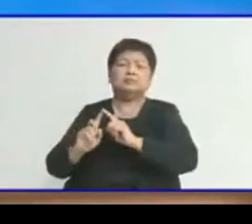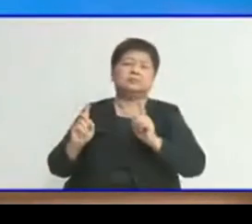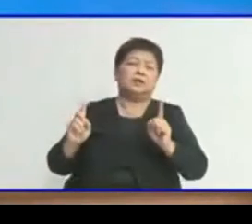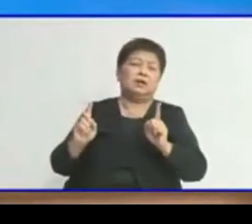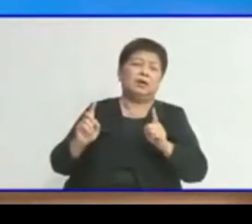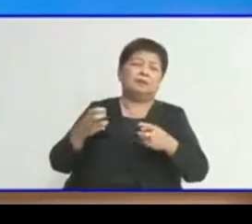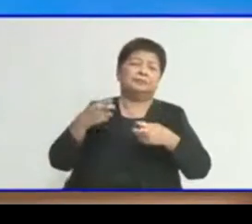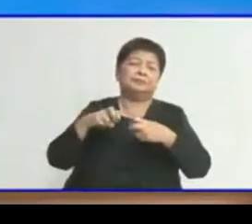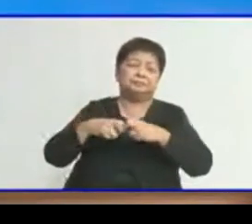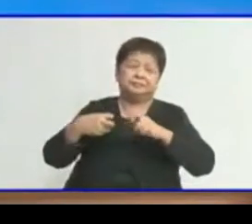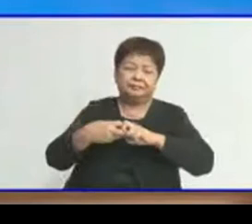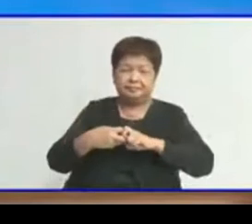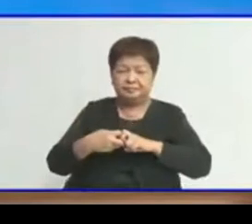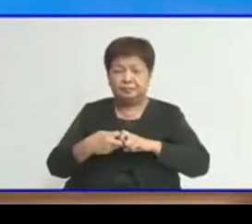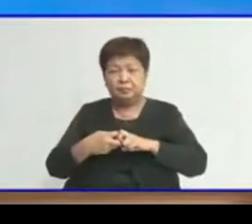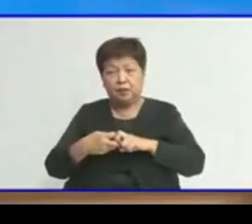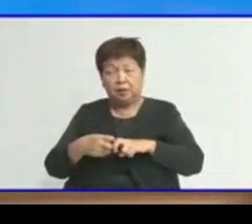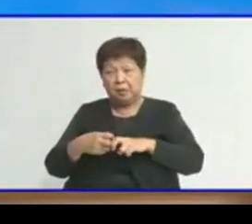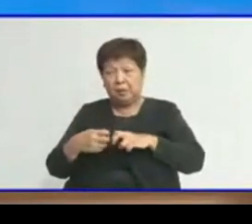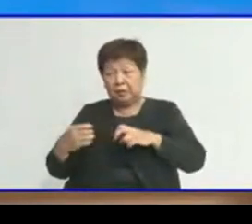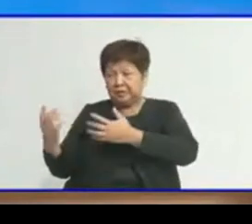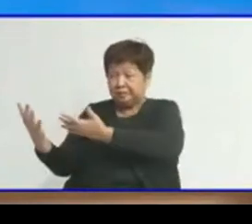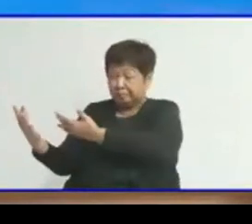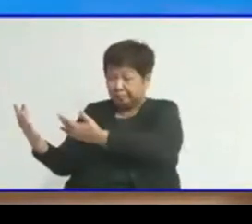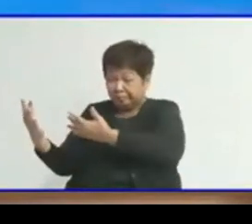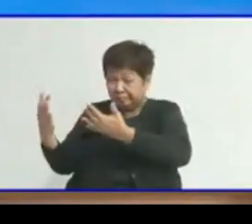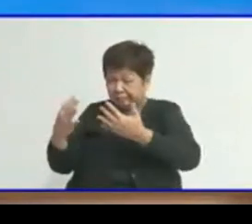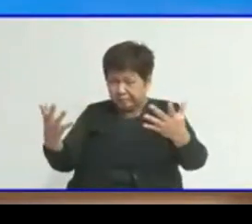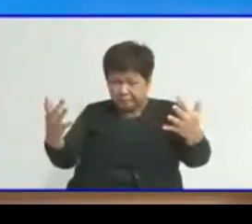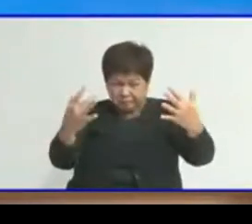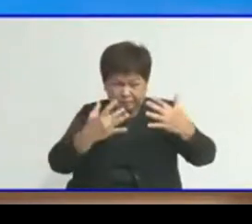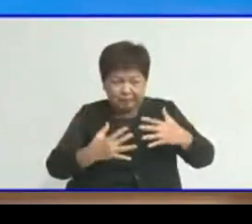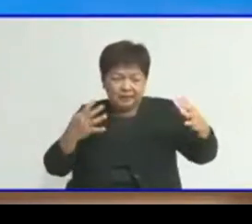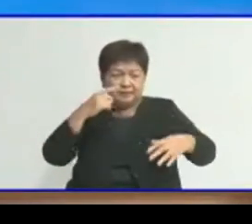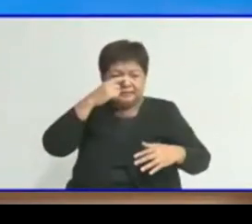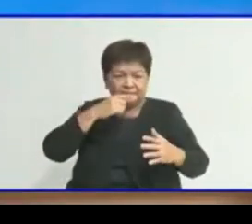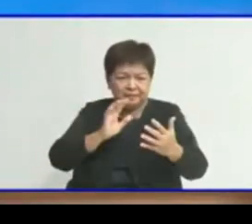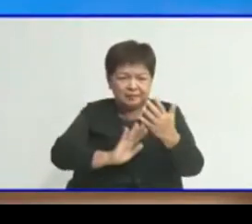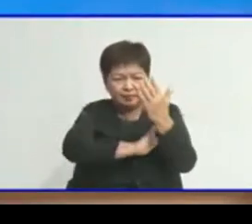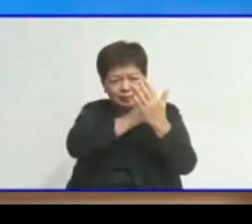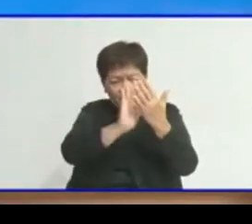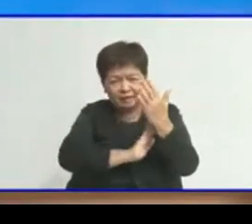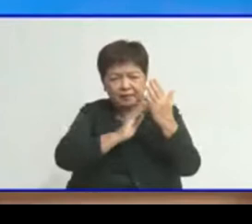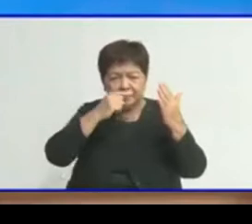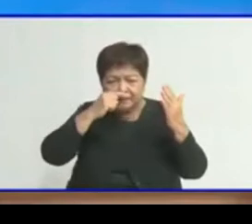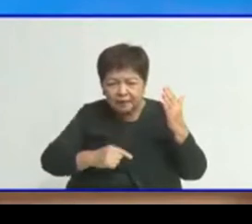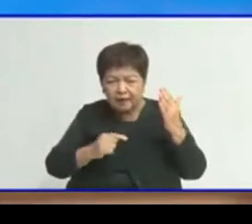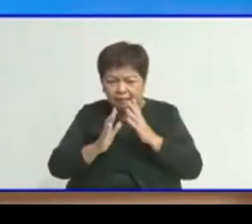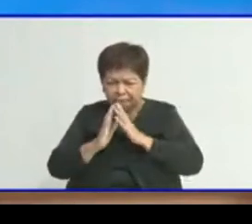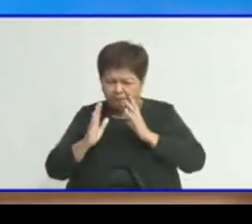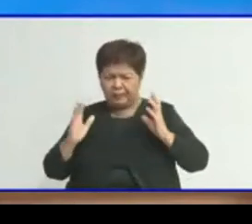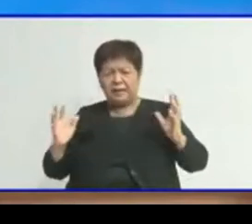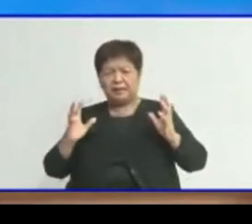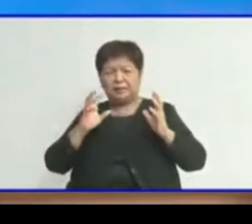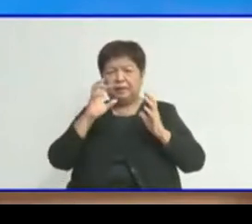มนี้มีเป็นจำนวนในประเทศเรานะครับและก่อให้เกิดปัญหาความต่อความไม่สงบเรียบร้อยและ